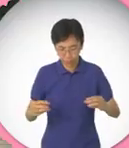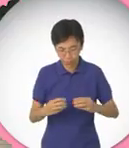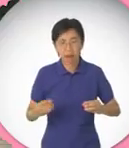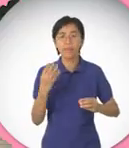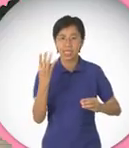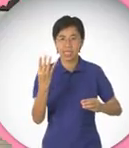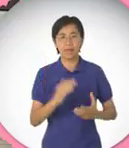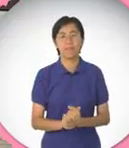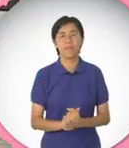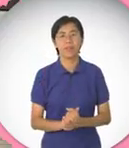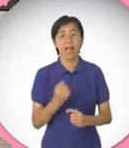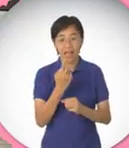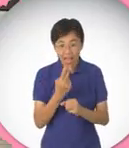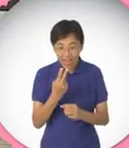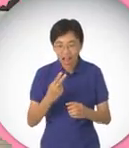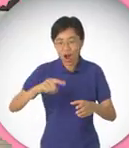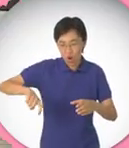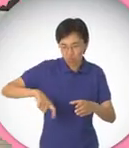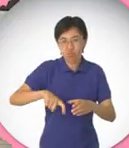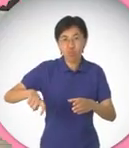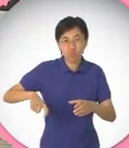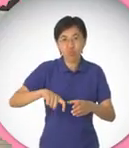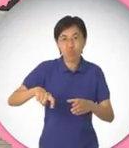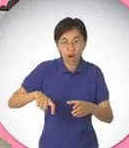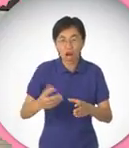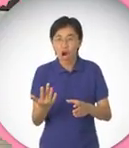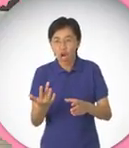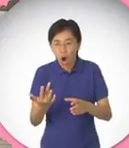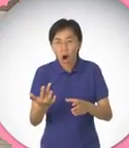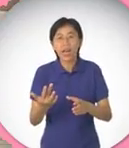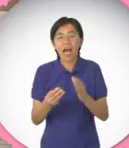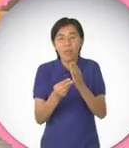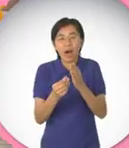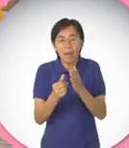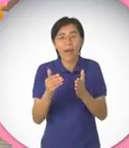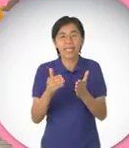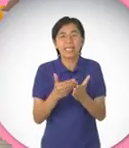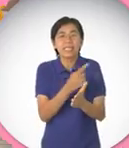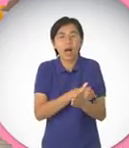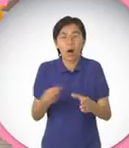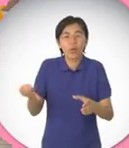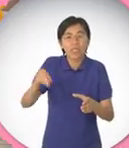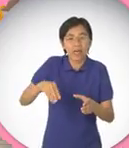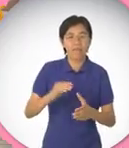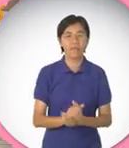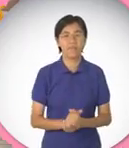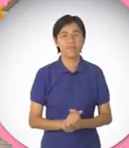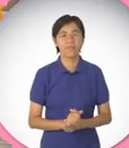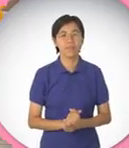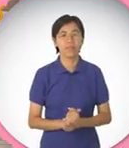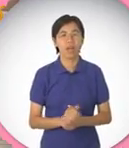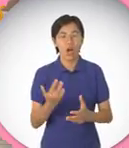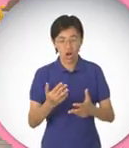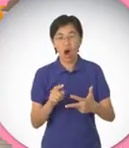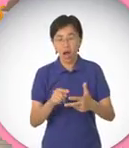เริ่มจับตัวเป็นก้อนละเดี๋ยวให้เขาเนียนขึ้นอีกสักนิดนึงแล้วก็ใส่ไขมันเข้าไปนะคะก็นี่อาจารย์เร่งความเร็วขึ้นมานิดนึงนะคะ ในการท